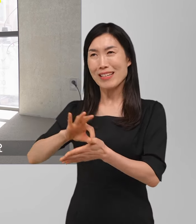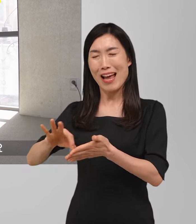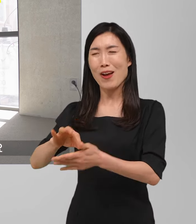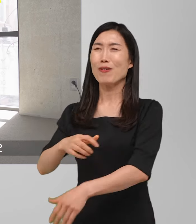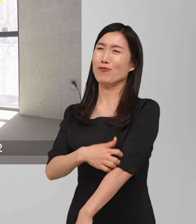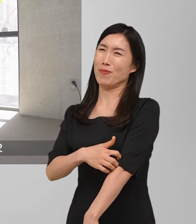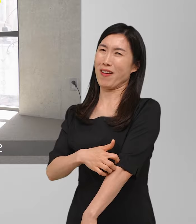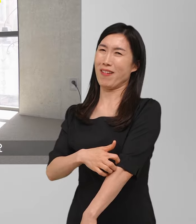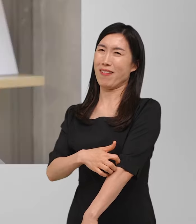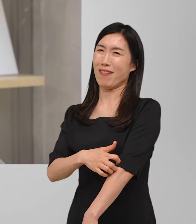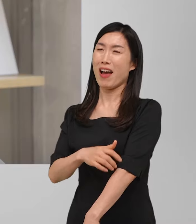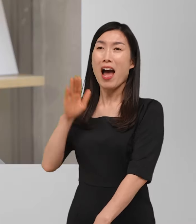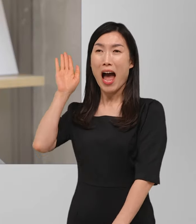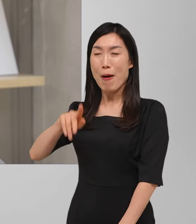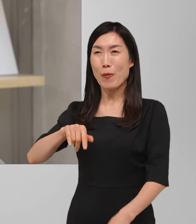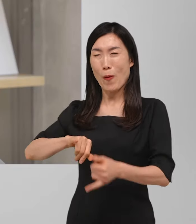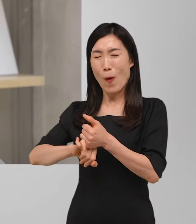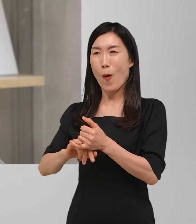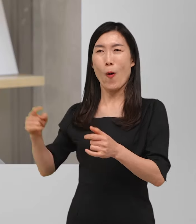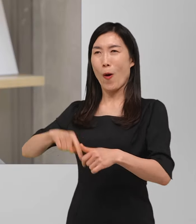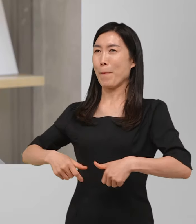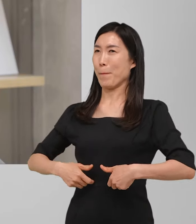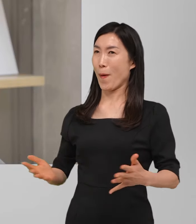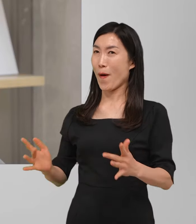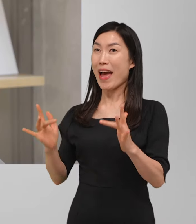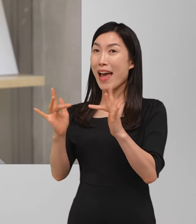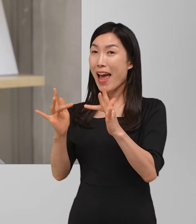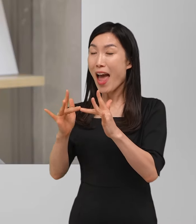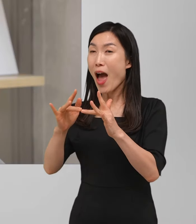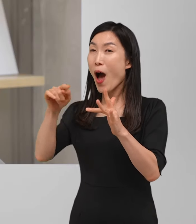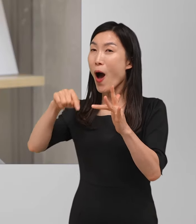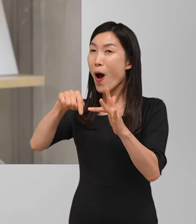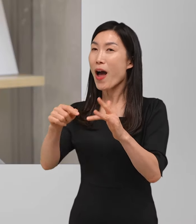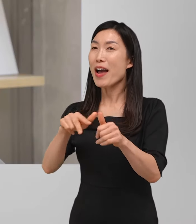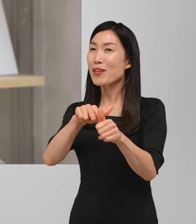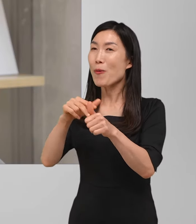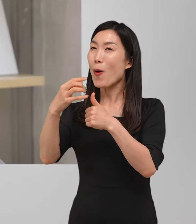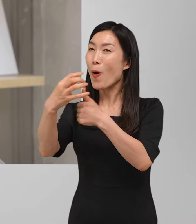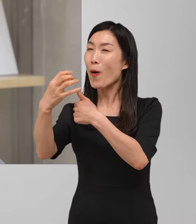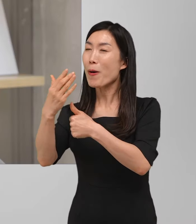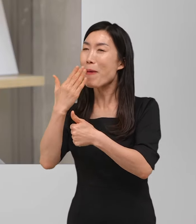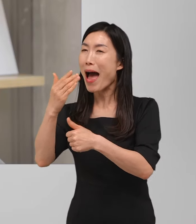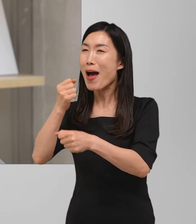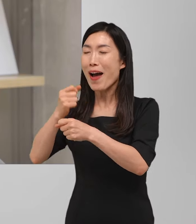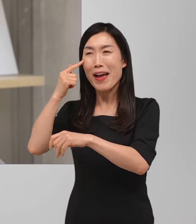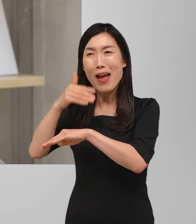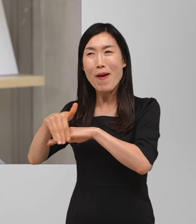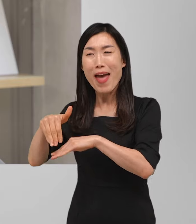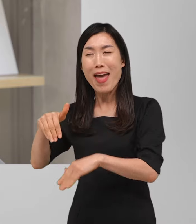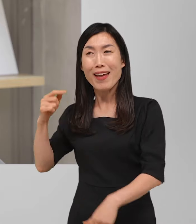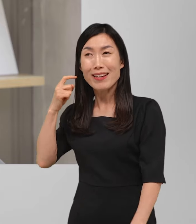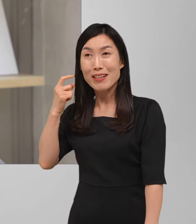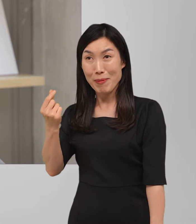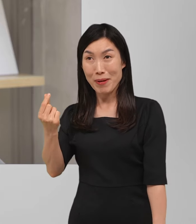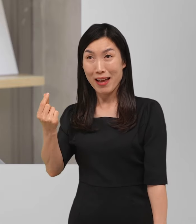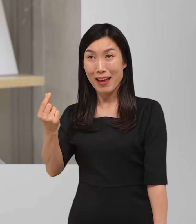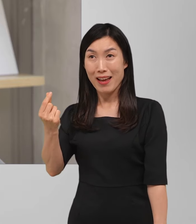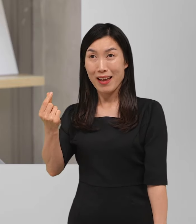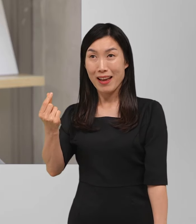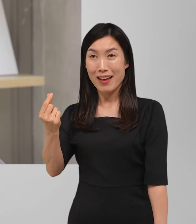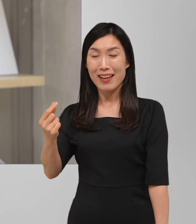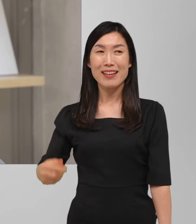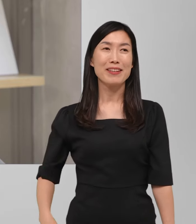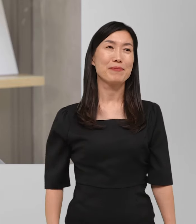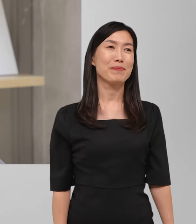별로 의미가 없잖아요. 그렇죠. 그럼 이제 그런 것들을 우리가 유통을 하는데 굉장히 많은 채널들을 이제 운영을 할 계획이 있다고 제가 들었었거든요.